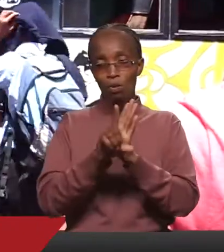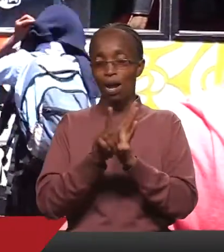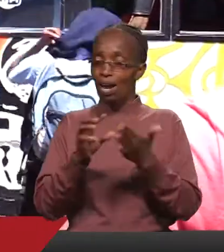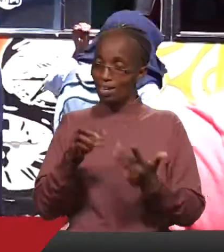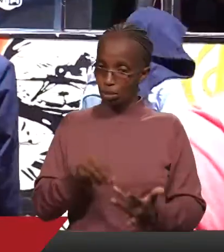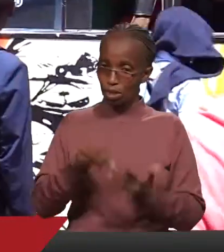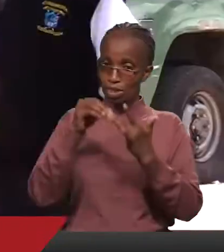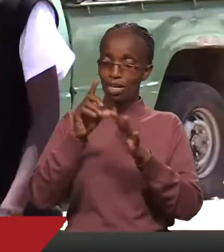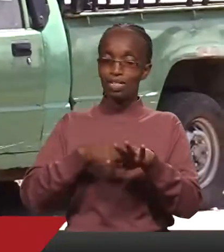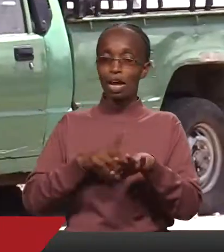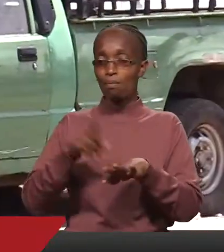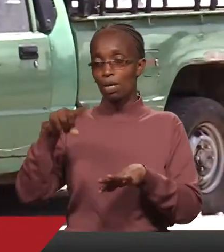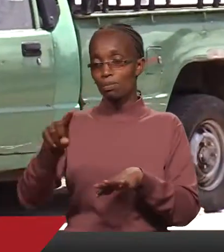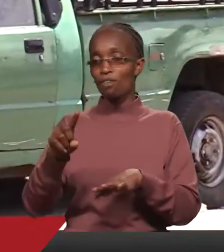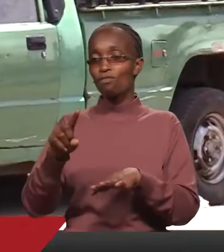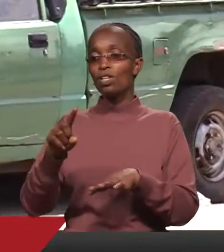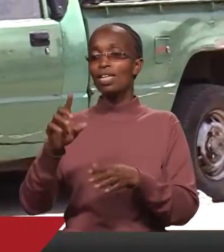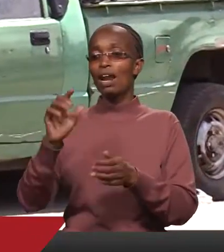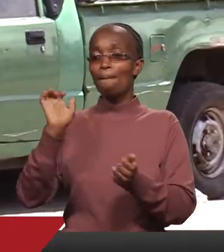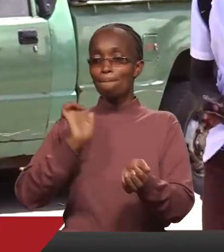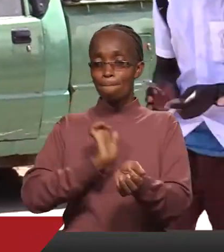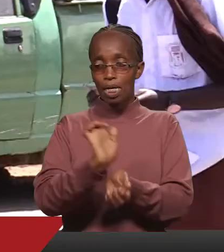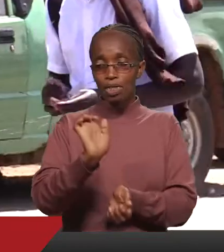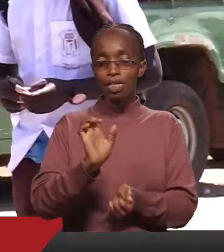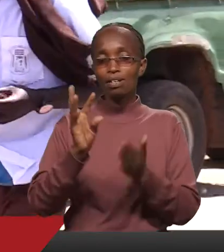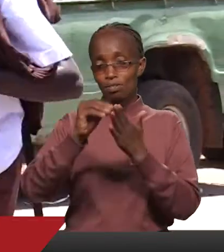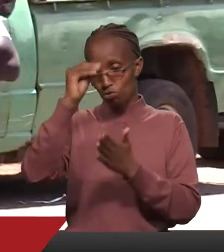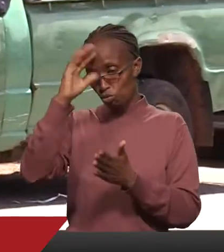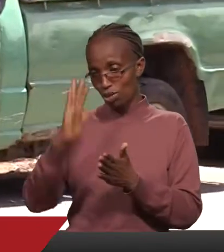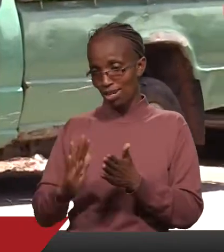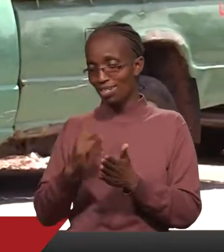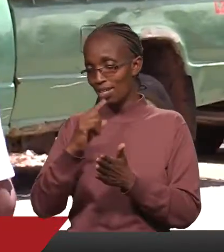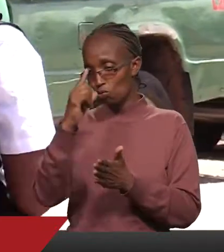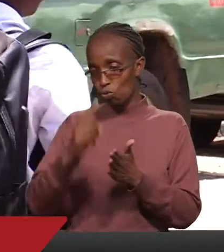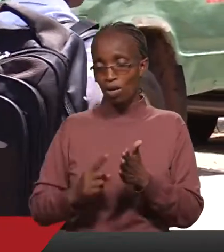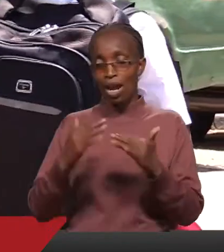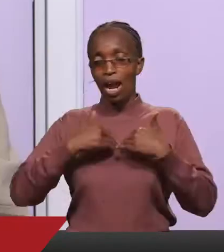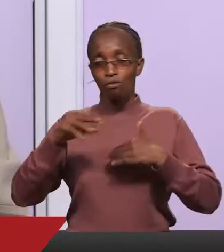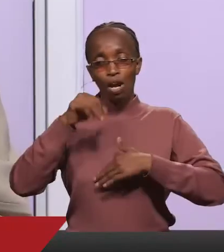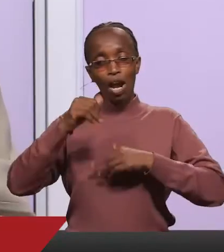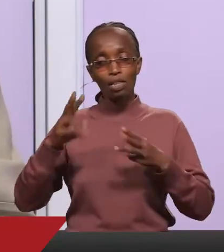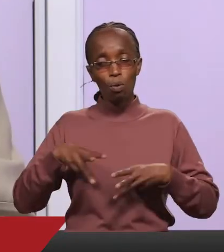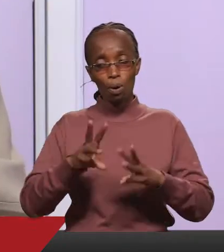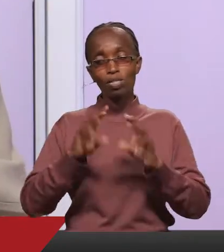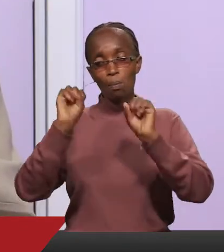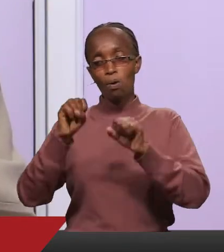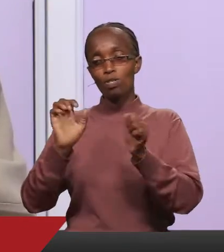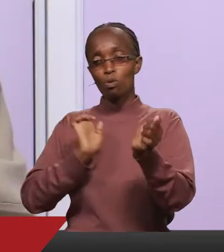kikamilifu haswa wanapowaadhibu wanafunzi, akisema kuna nyenzo nyinginezo za kuwarudi.